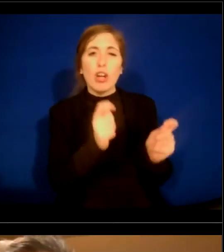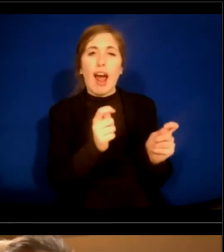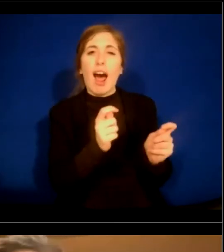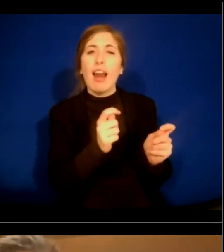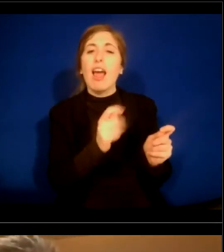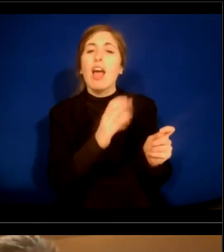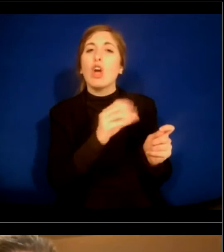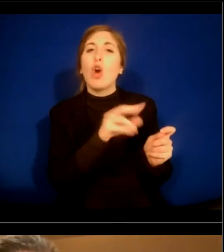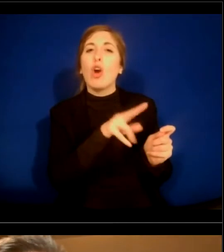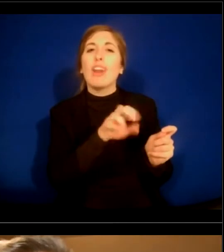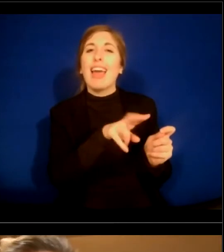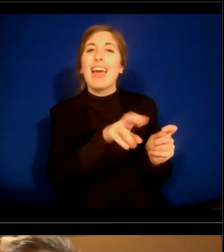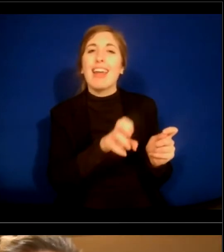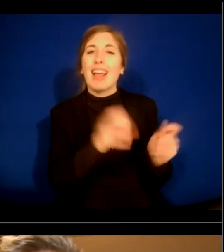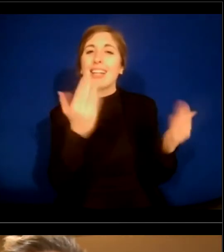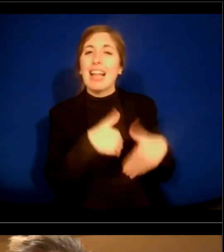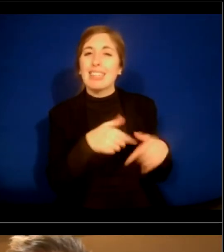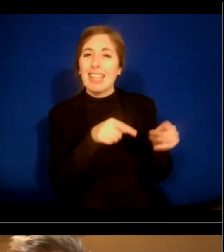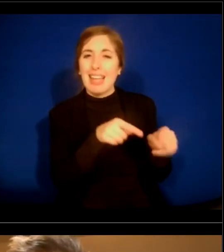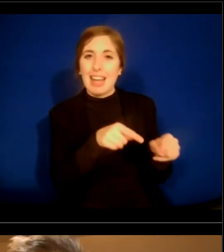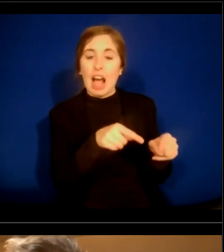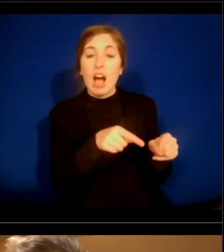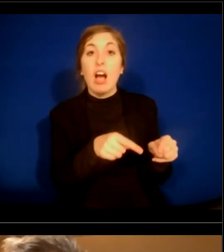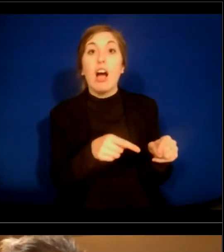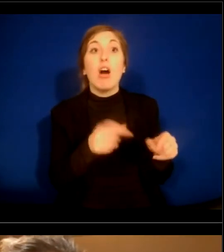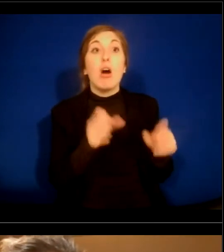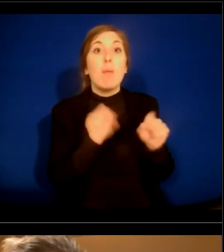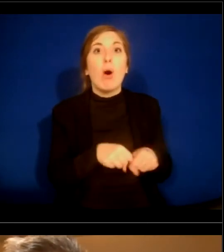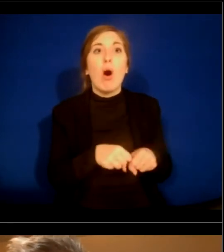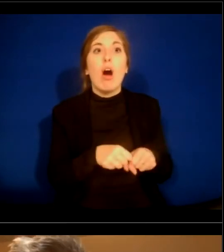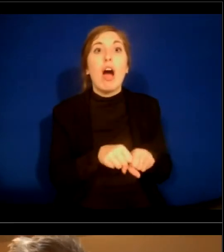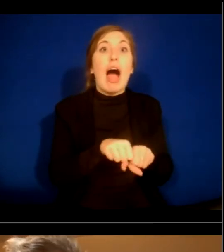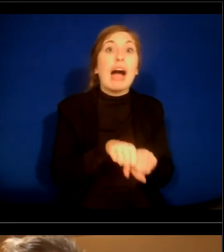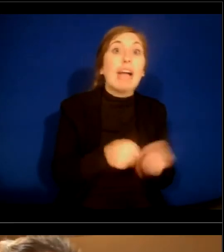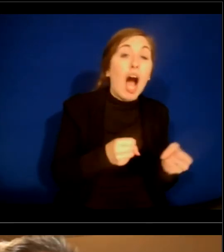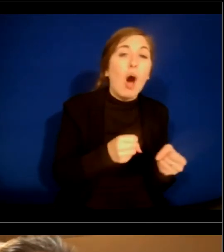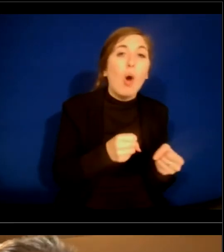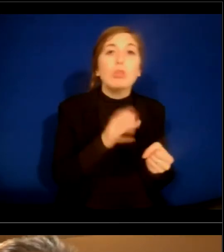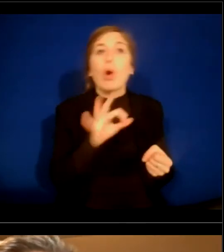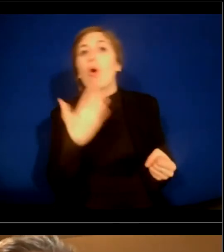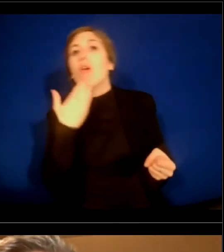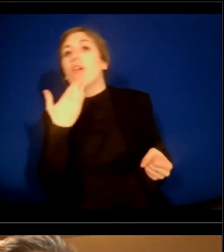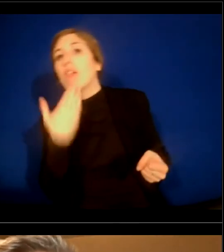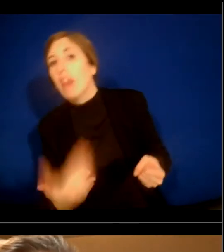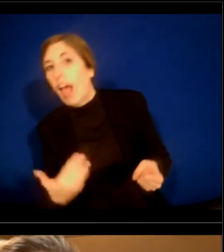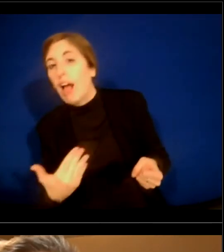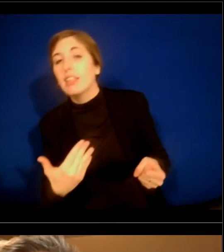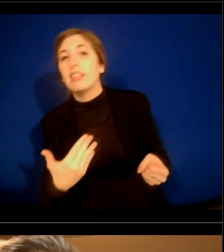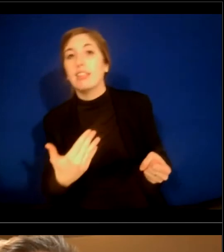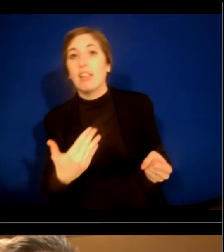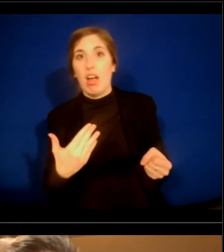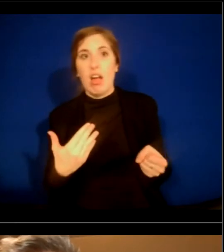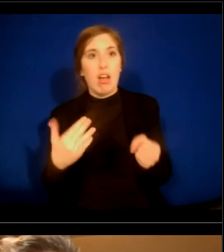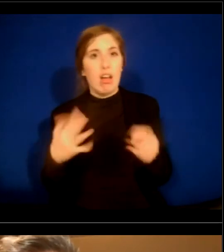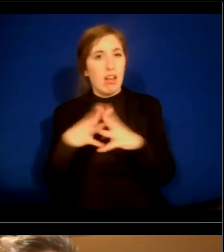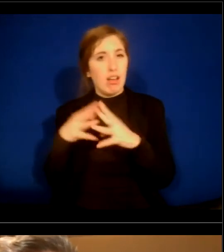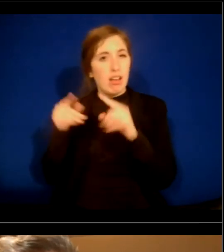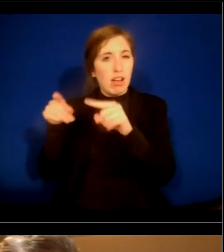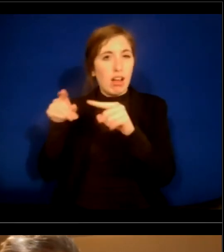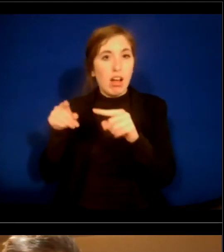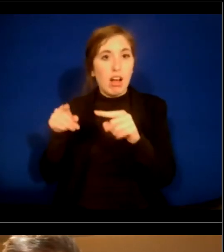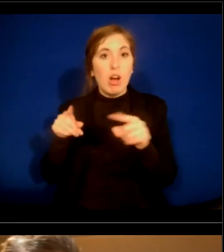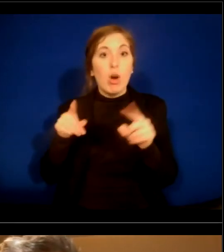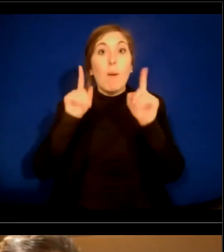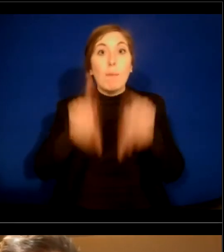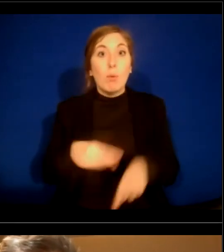possano guidare, lasciando poi libera anche quella spontanea dimensione di aiuto e di